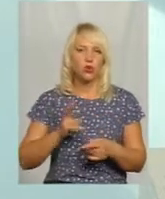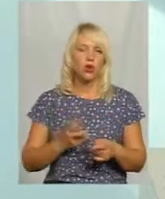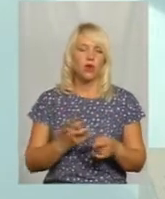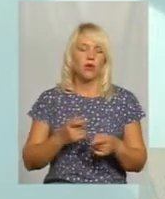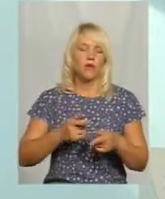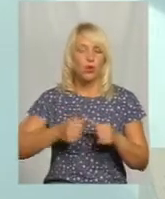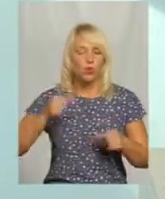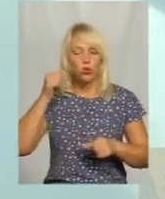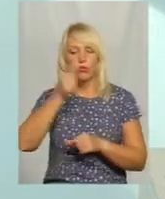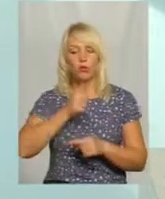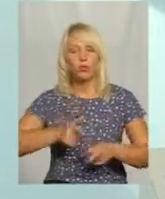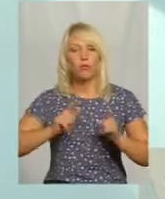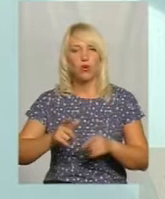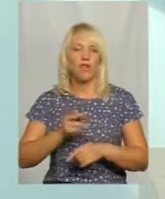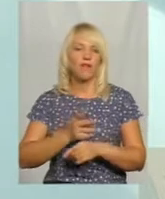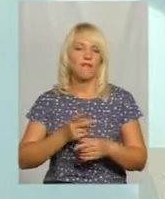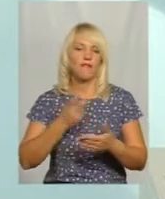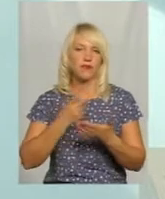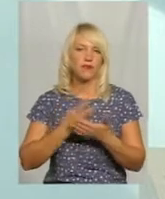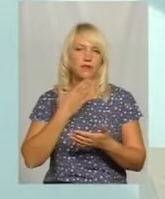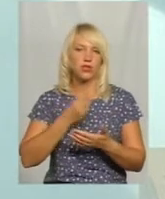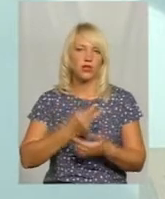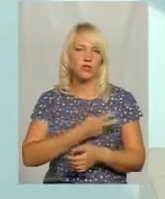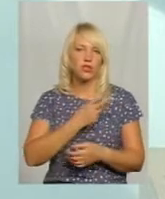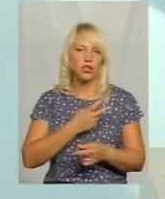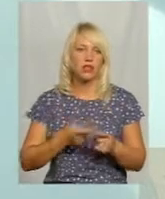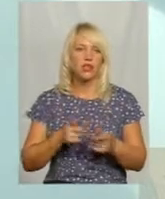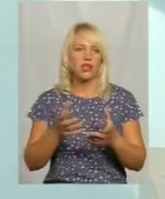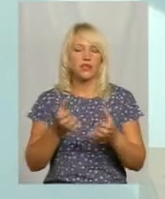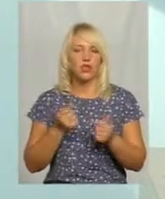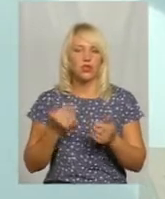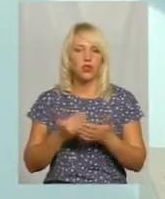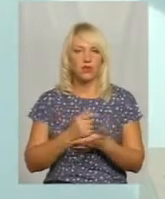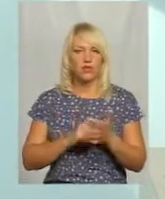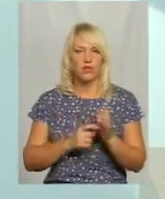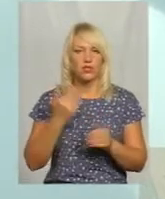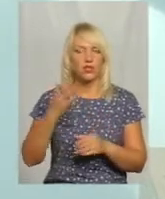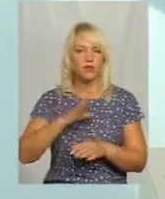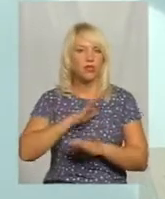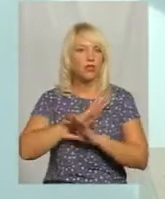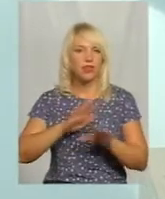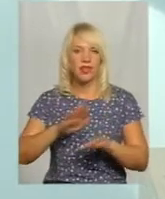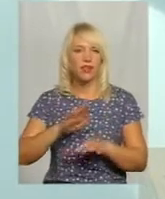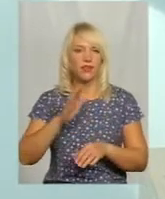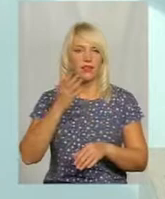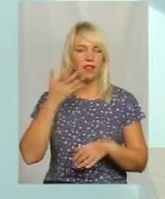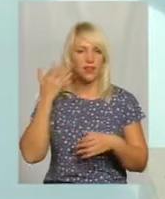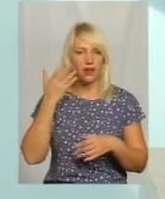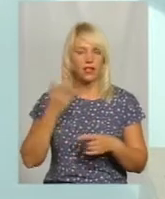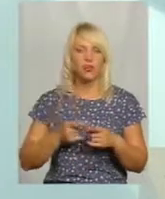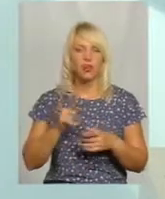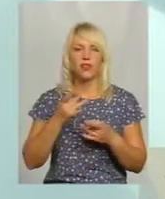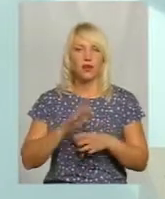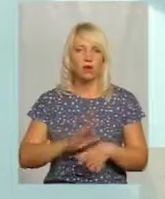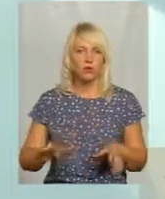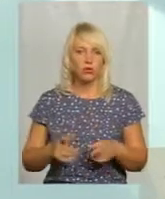і виявили бажання і взяли ось ці пілотні класи. Їм було нелегко, їм було непросто.